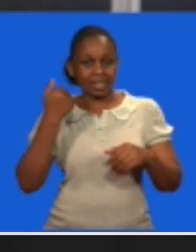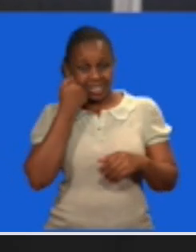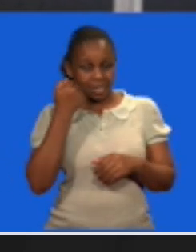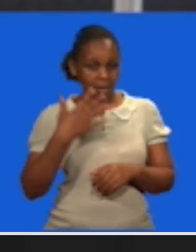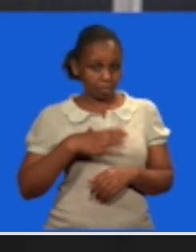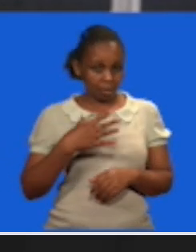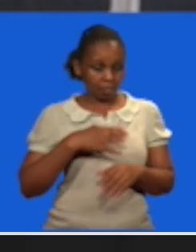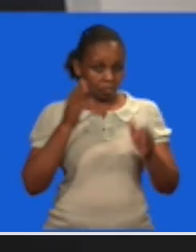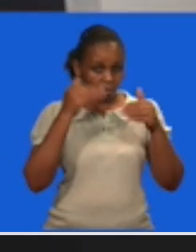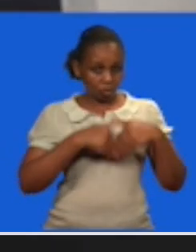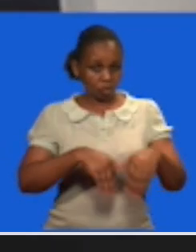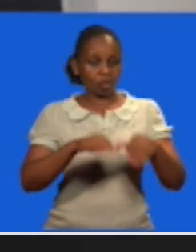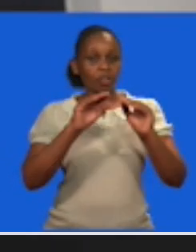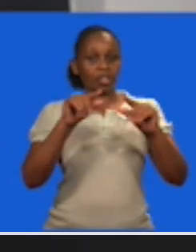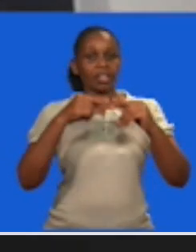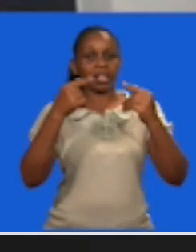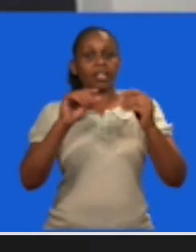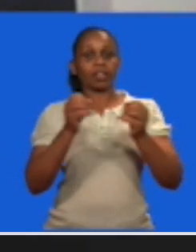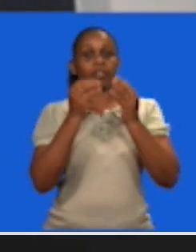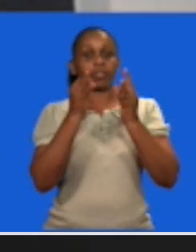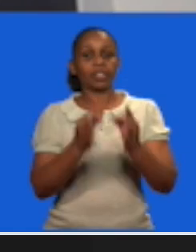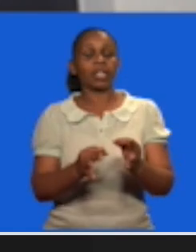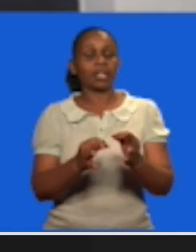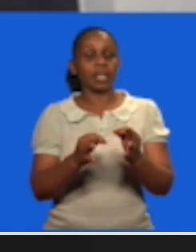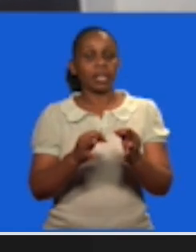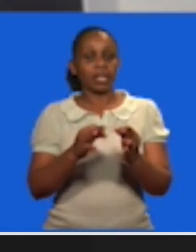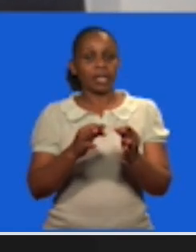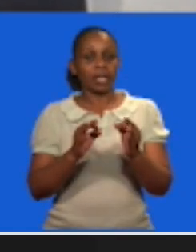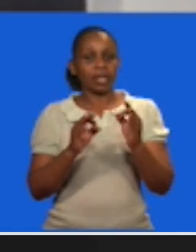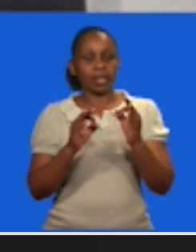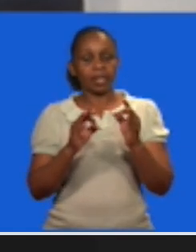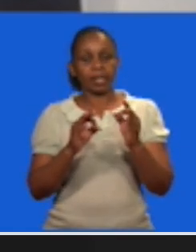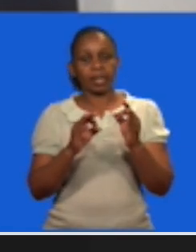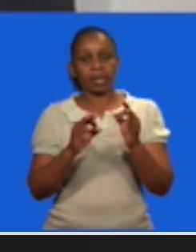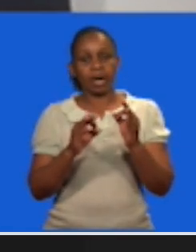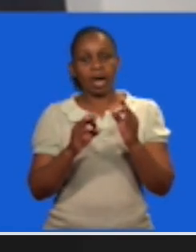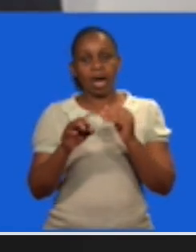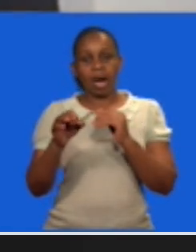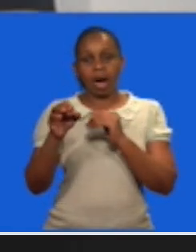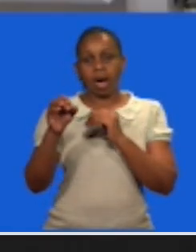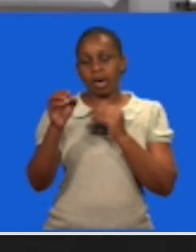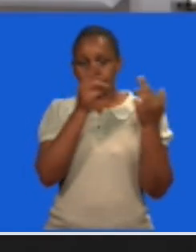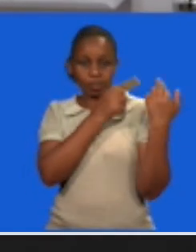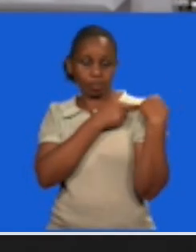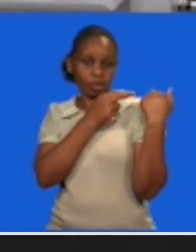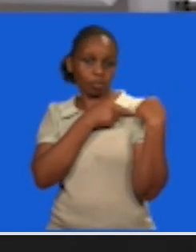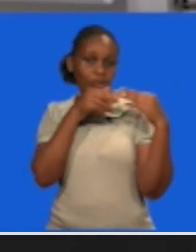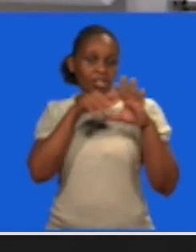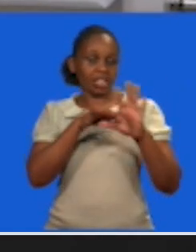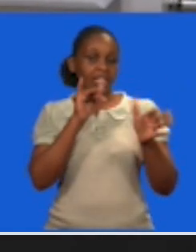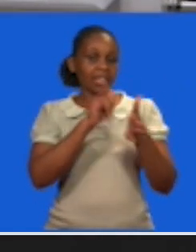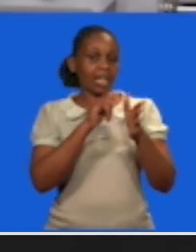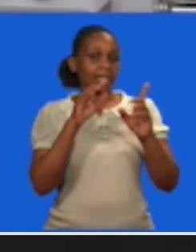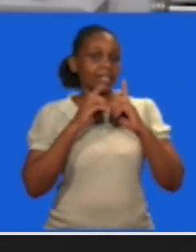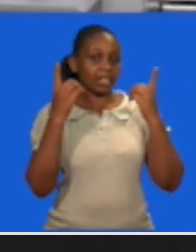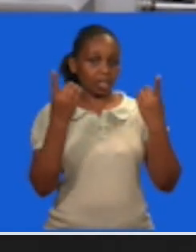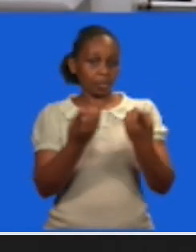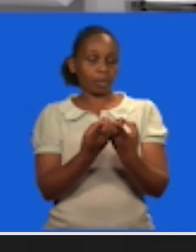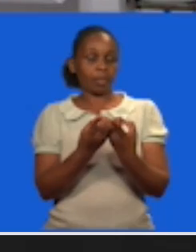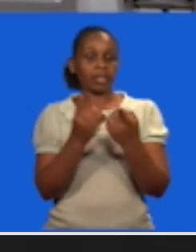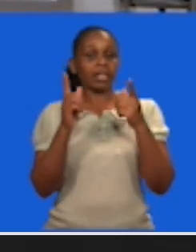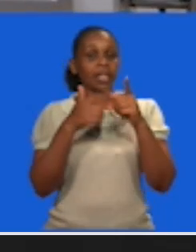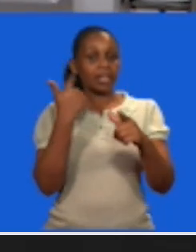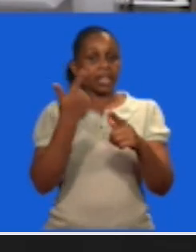6,563 patients. Kulingana na afisa mkuu mtendaji anayesimamia vifaa vya matibabu kaunti hiyo,